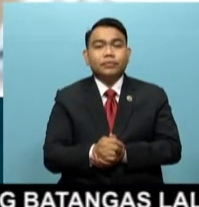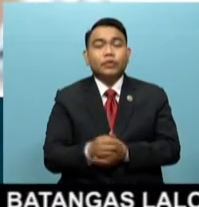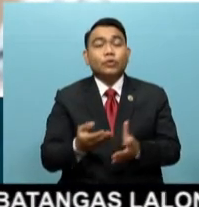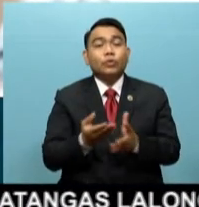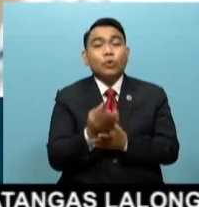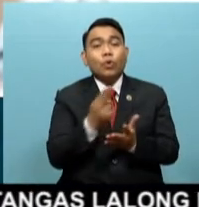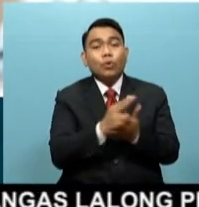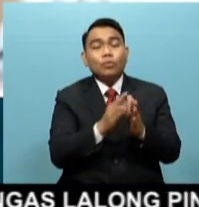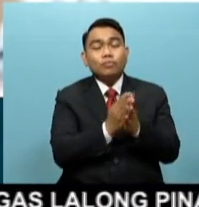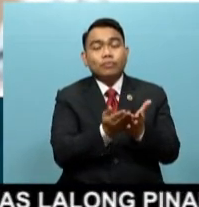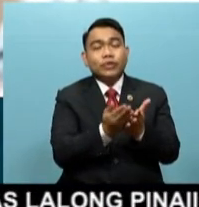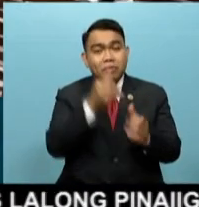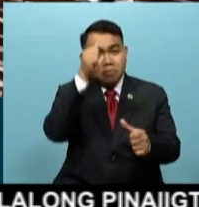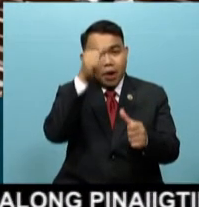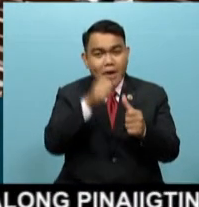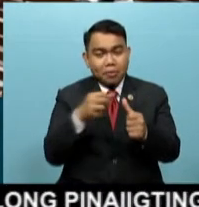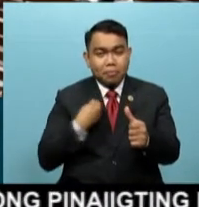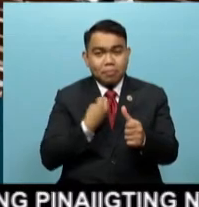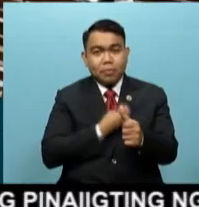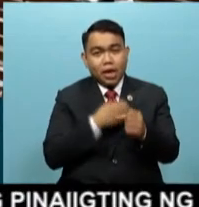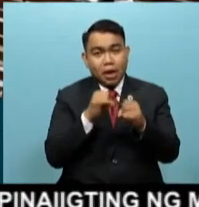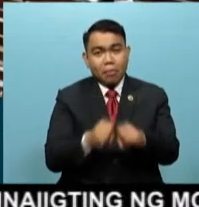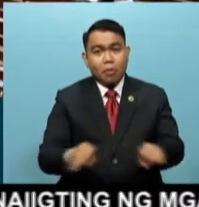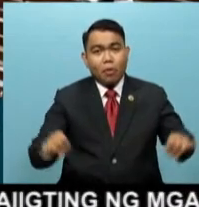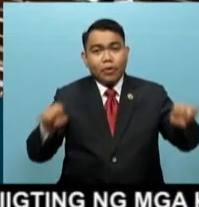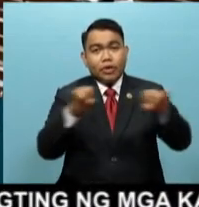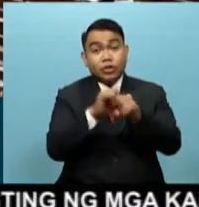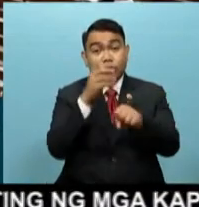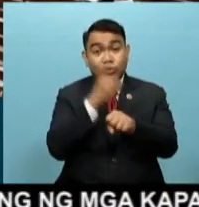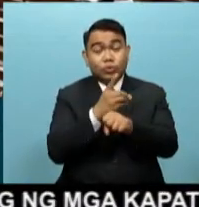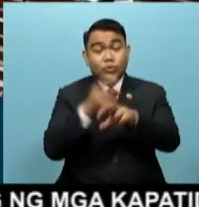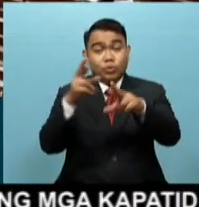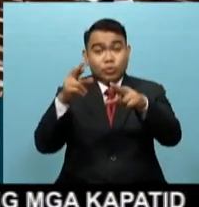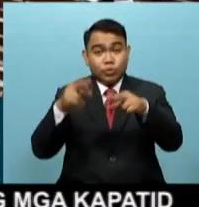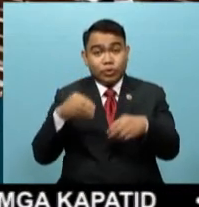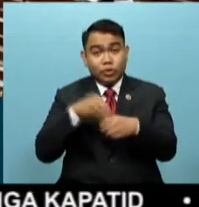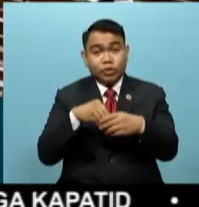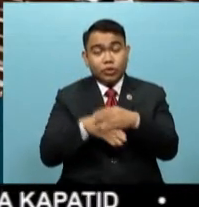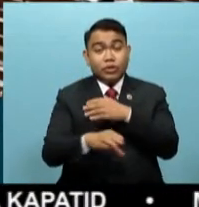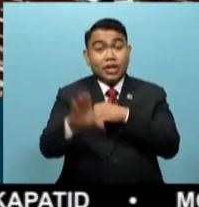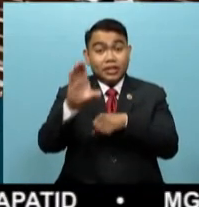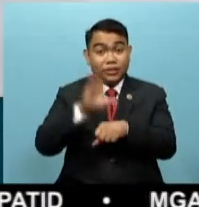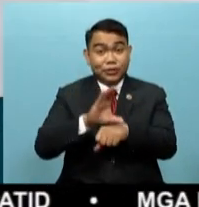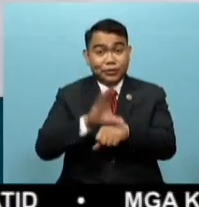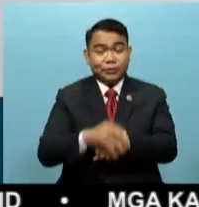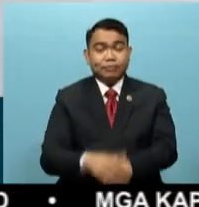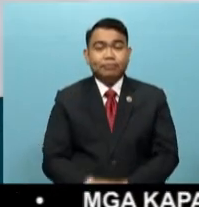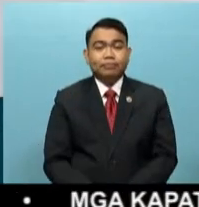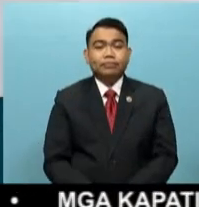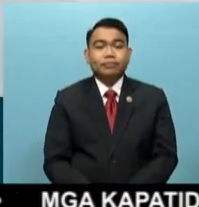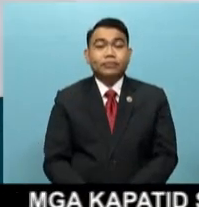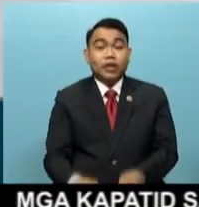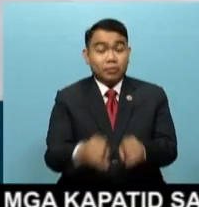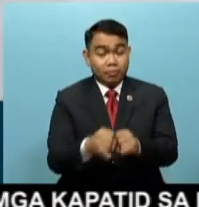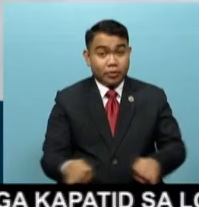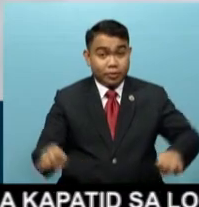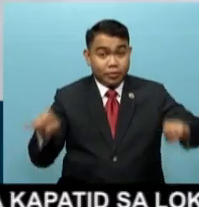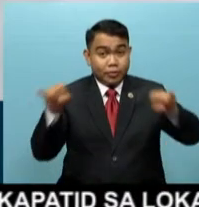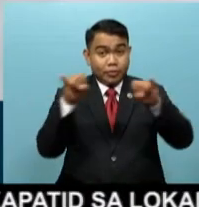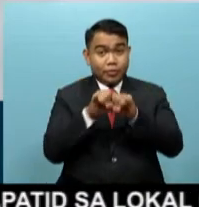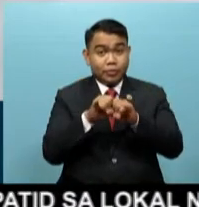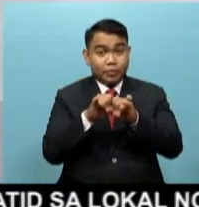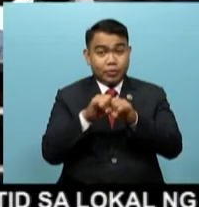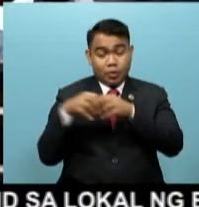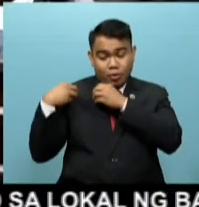ipinaaalala sa mga kapatid ang kahalagahan ng tungkuling kanilang tinanggap sa loob ng iglesia. Mahalaga po yung ginagampanan ng